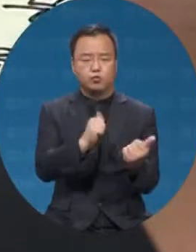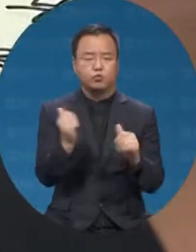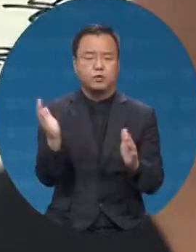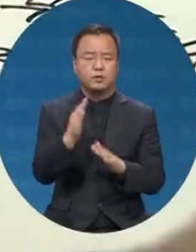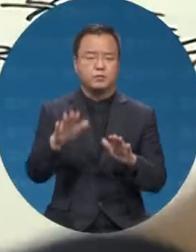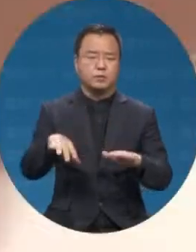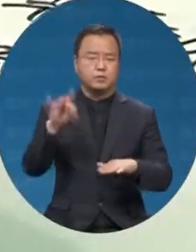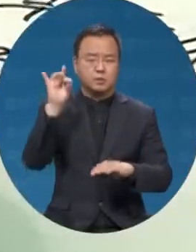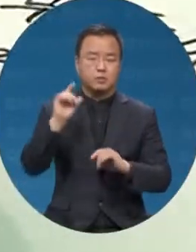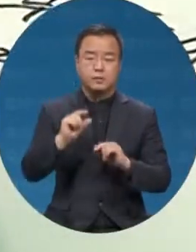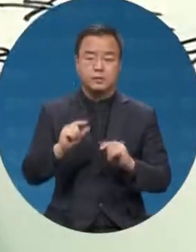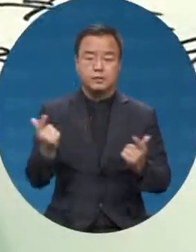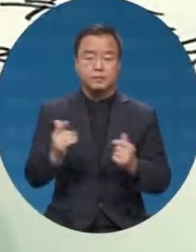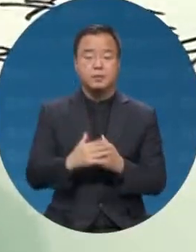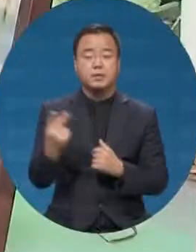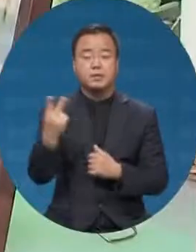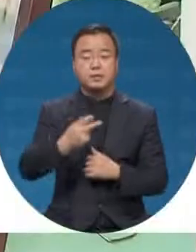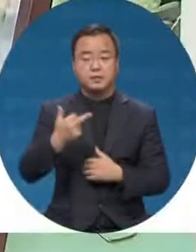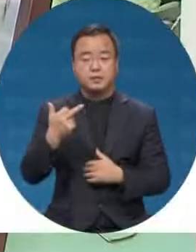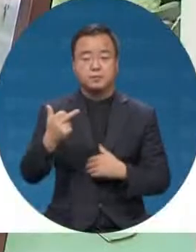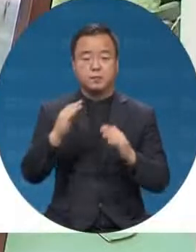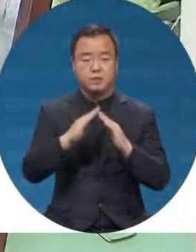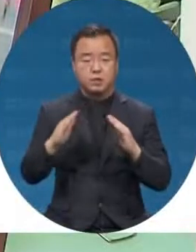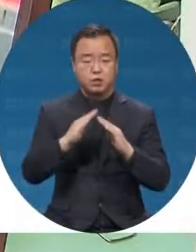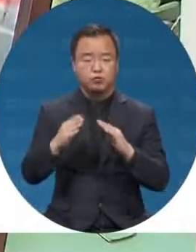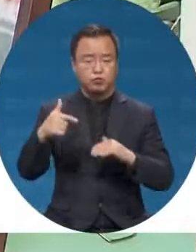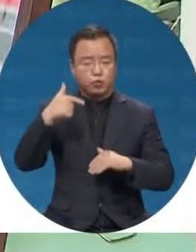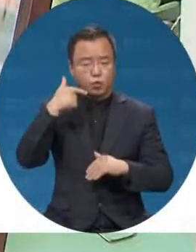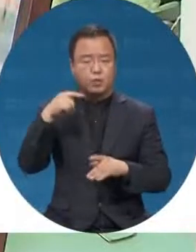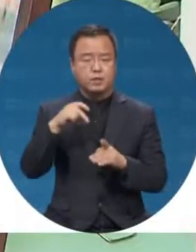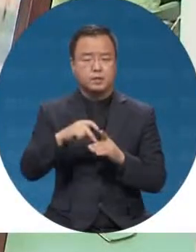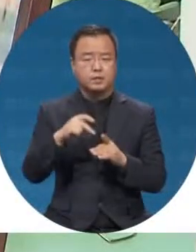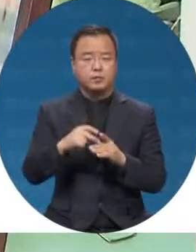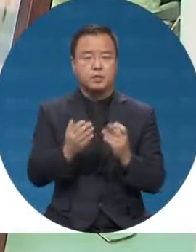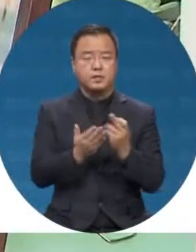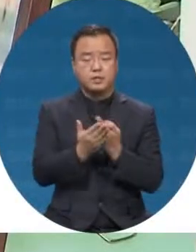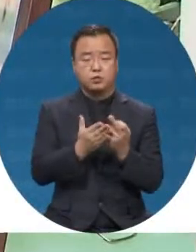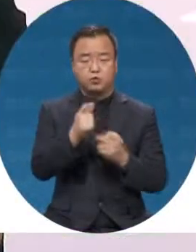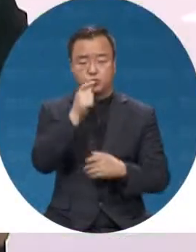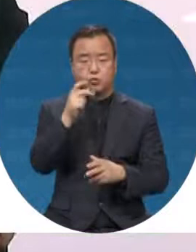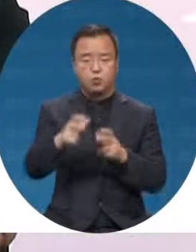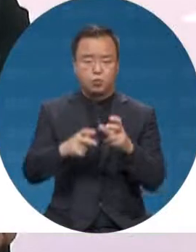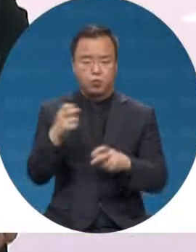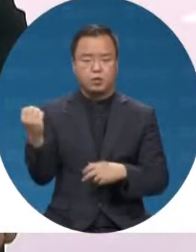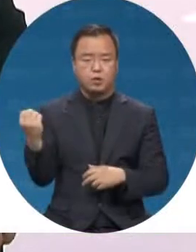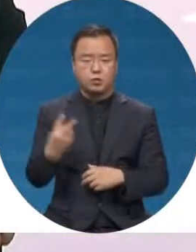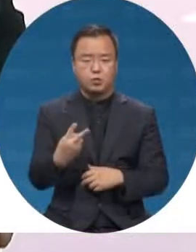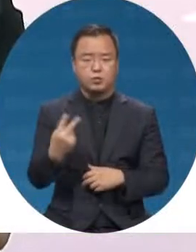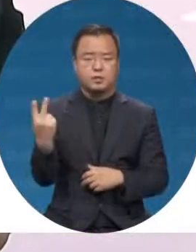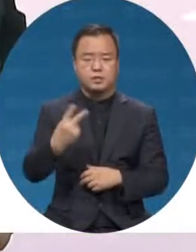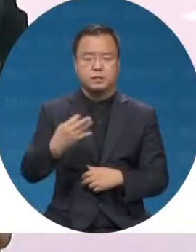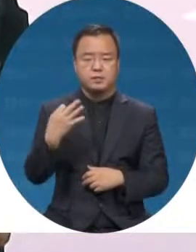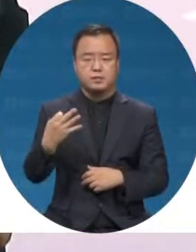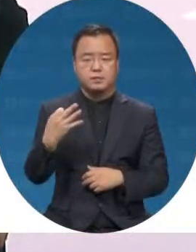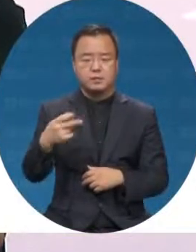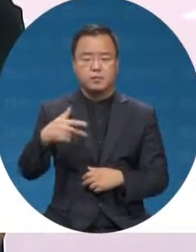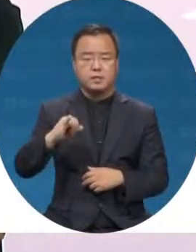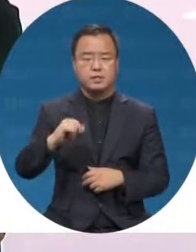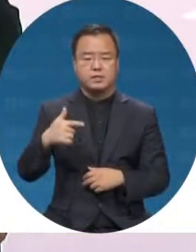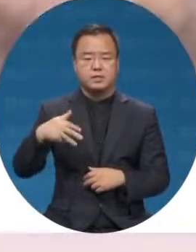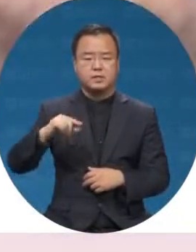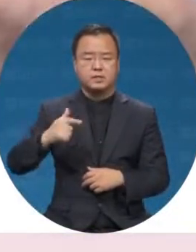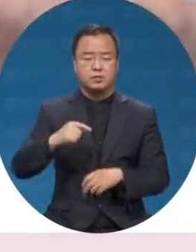아닙니다. 2017년 전주 콜센터와 제주 음료 공장으로, 2014년에는 진천